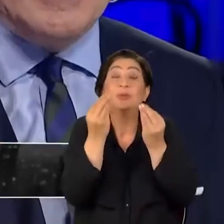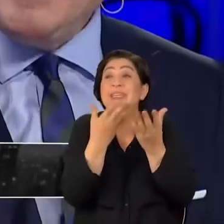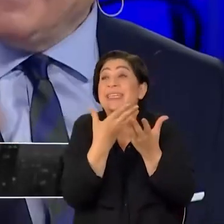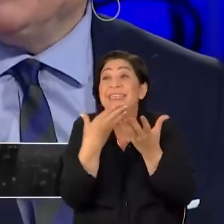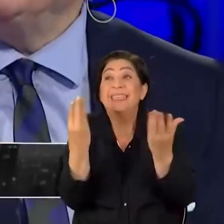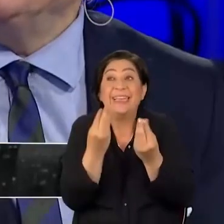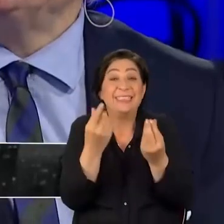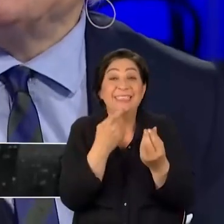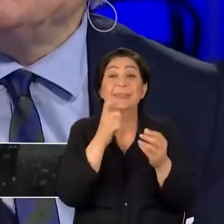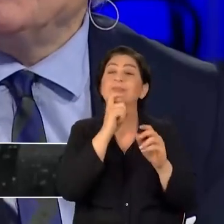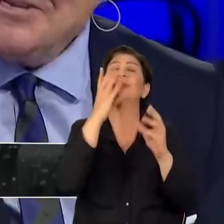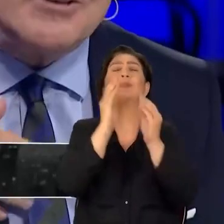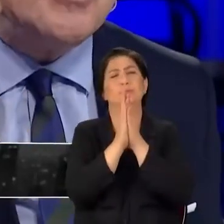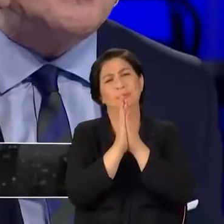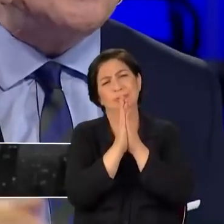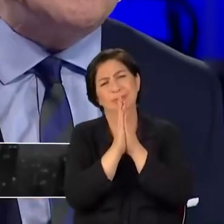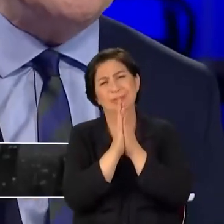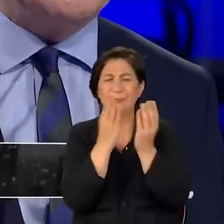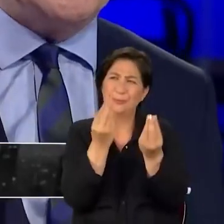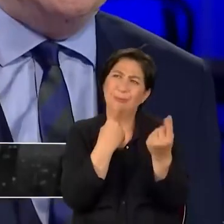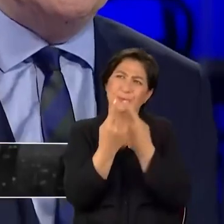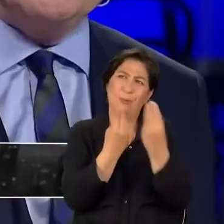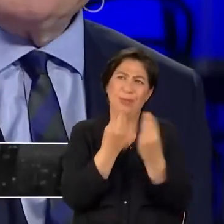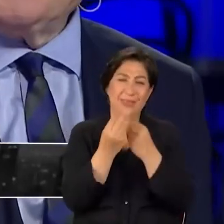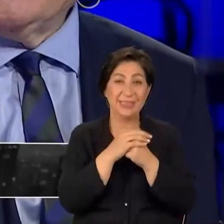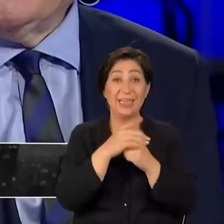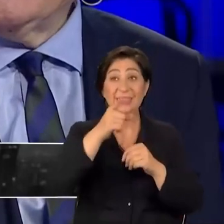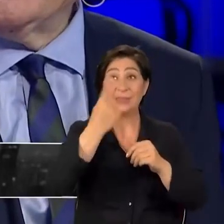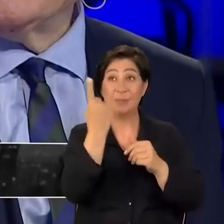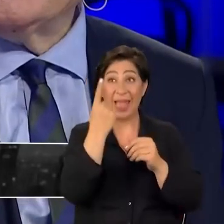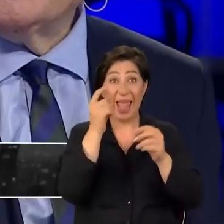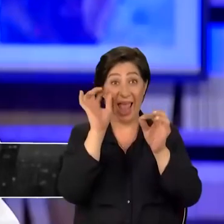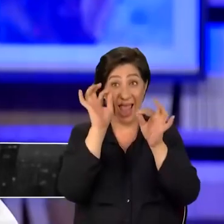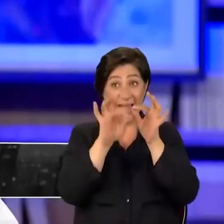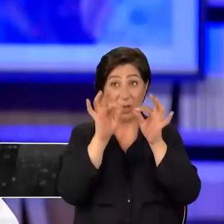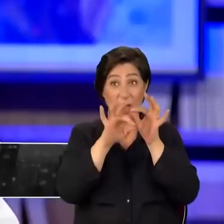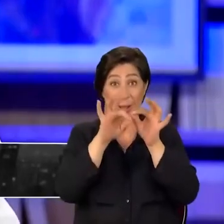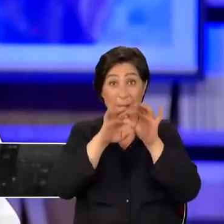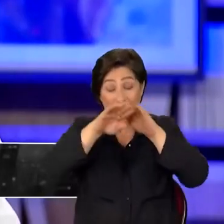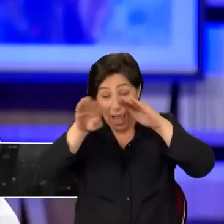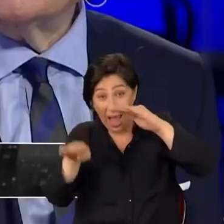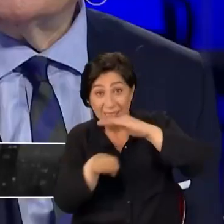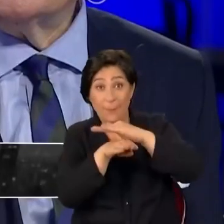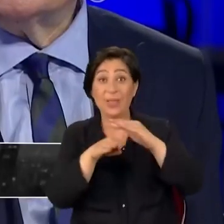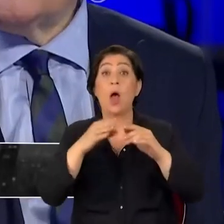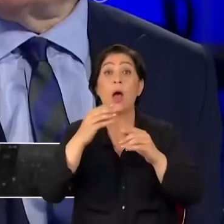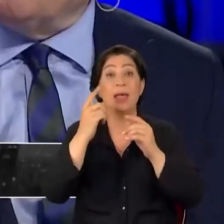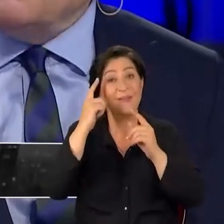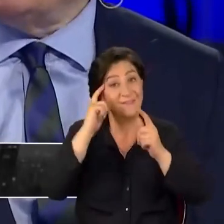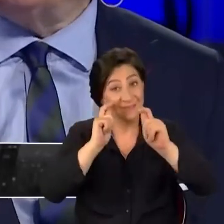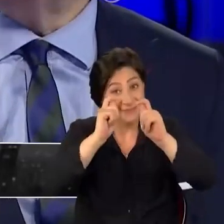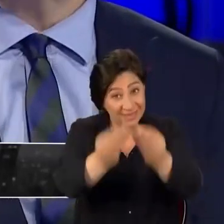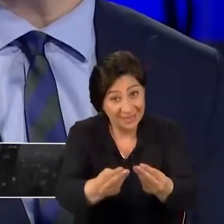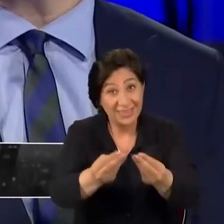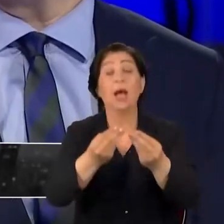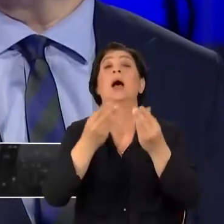Hayır, ya. Siz yani yanlış anlamıyorsunuz. Hayır. Siz ya. Bir ekonomik altyapıyla birlikte önerirseniz ben bunu zevkle tartışırım.